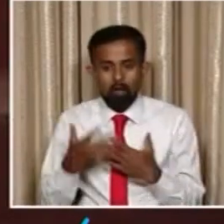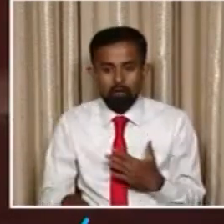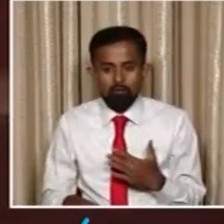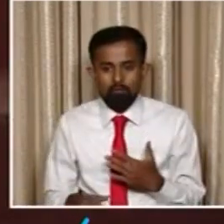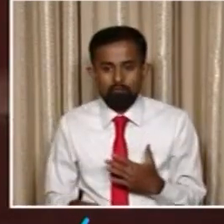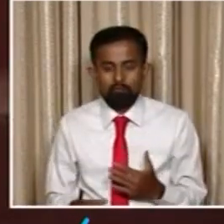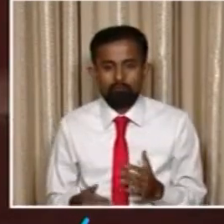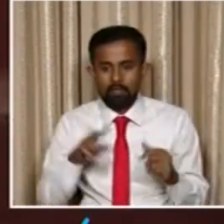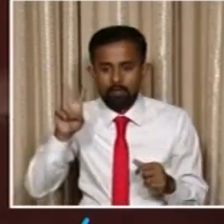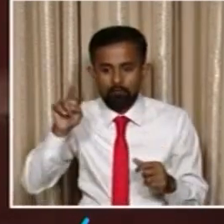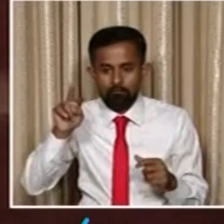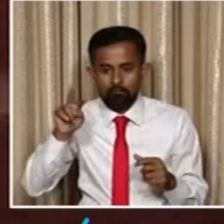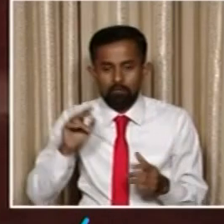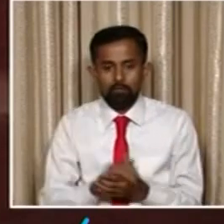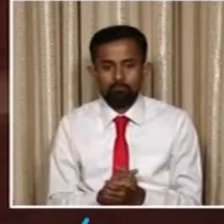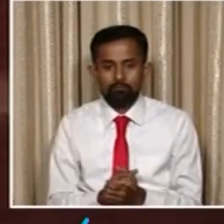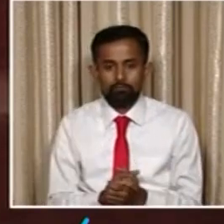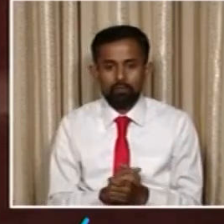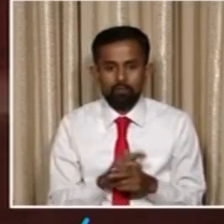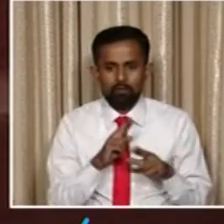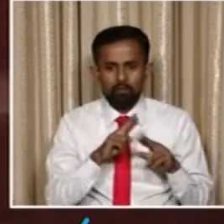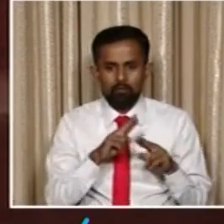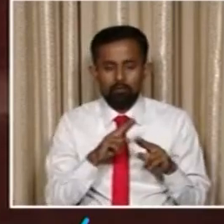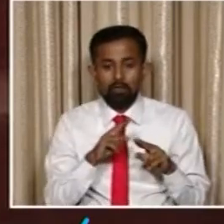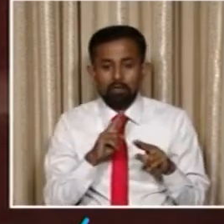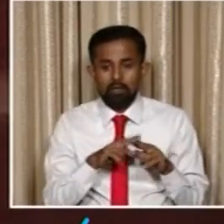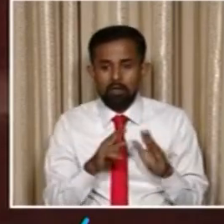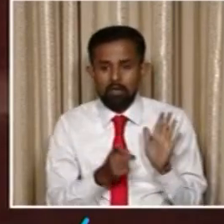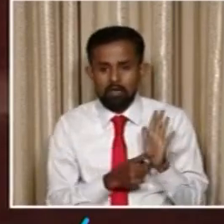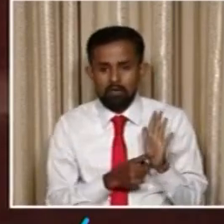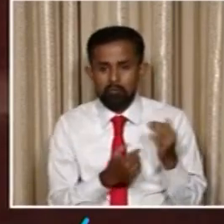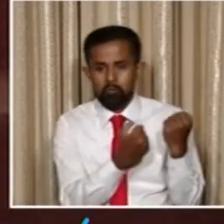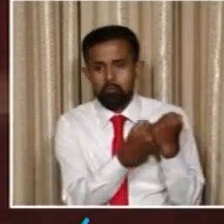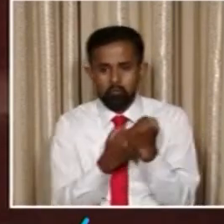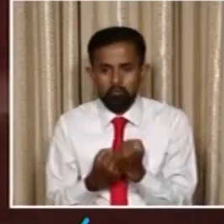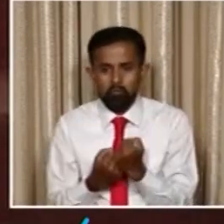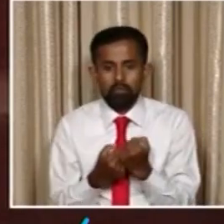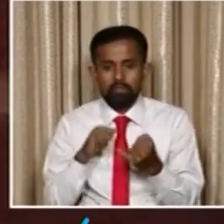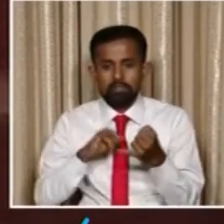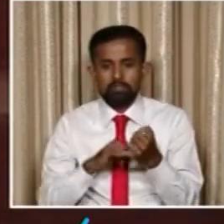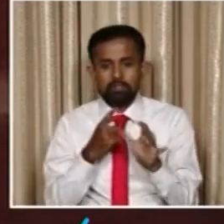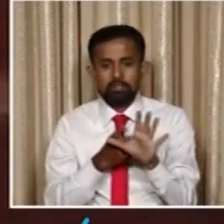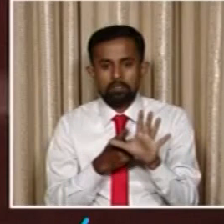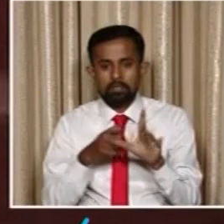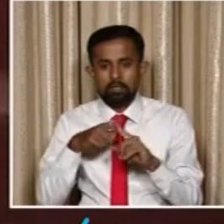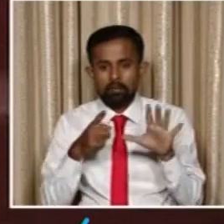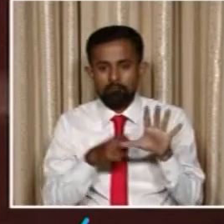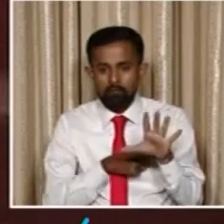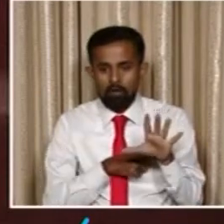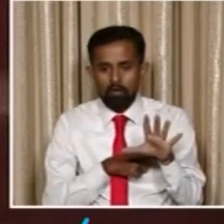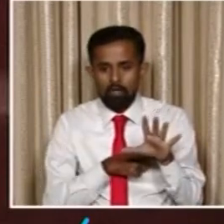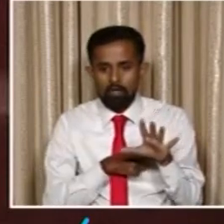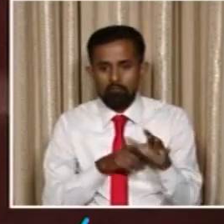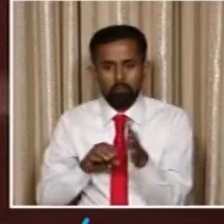ඒ තුළ T20 ෆ්‍රැන්චයිස් පදනම් කරගත්ත ලීගේ මාතෘකා අනුග්‍රහය වූ ස්කයි ෆෙයා කියන නීති විරෝධී